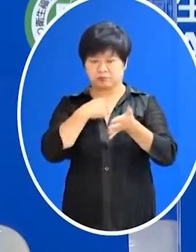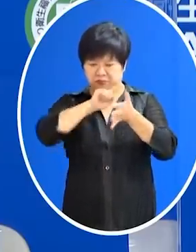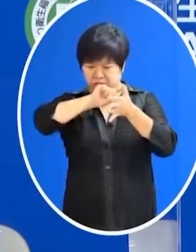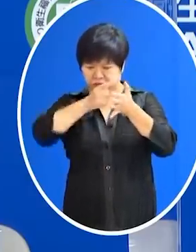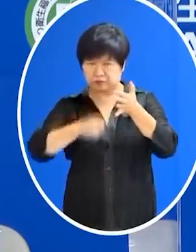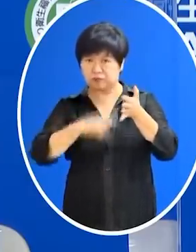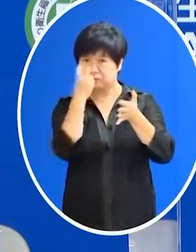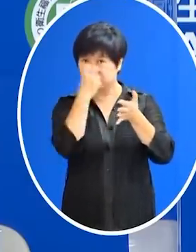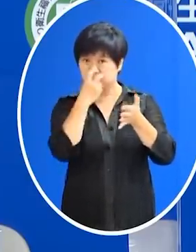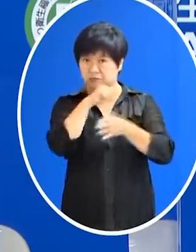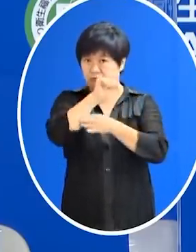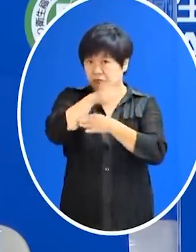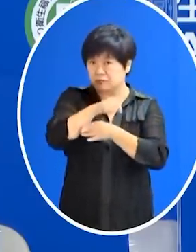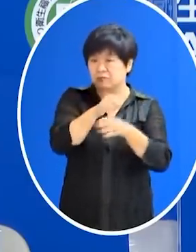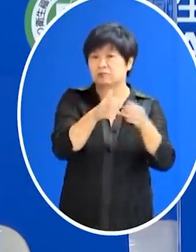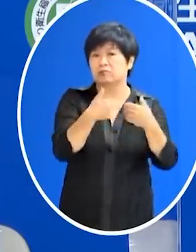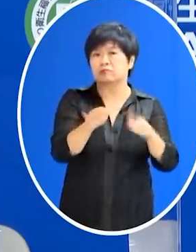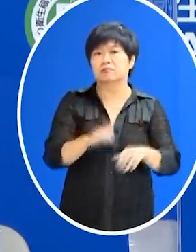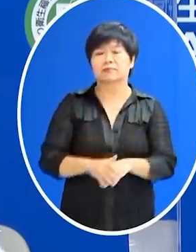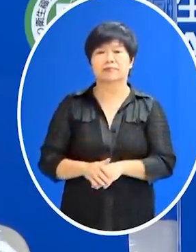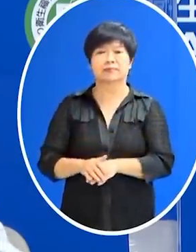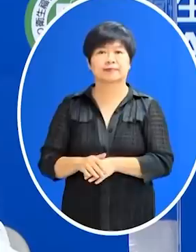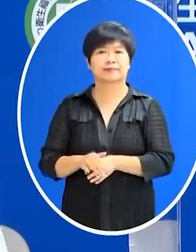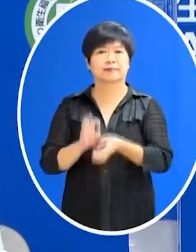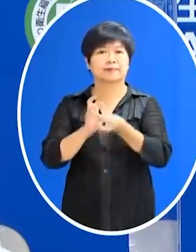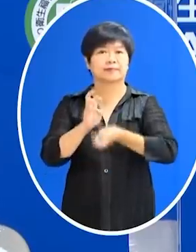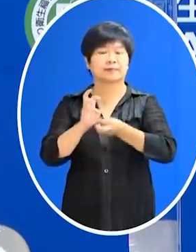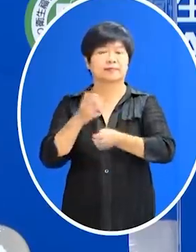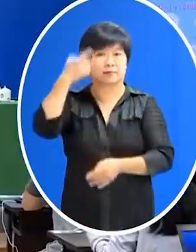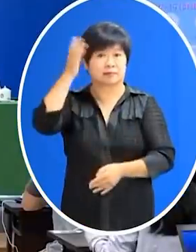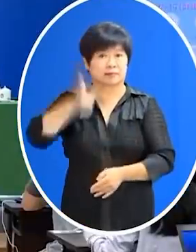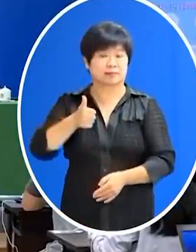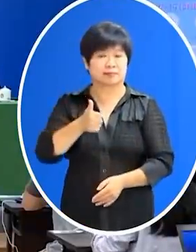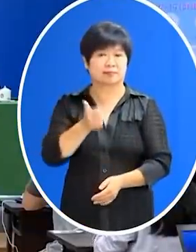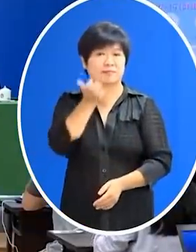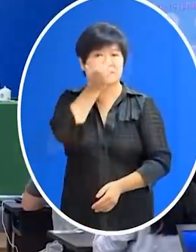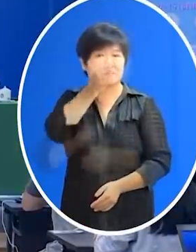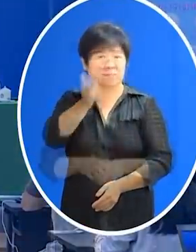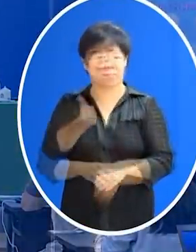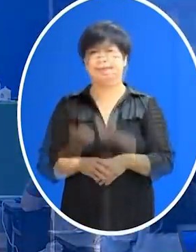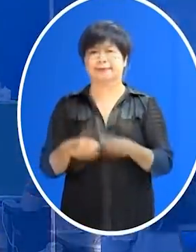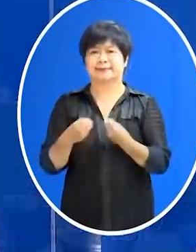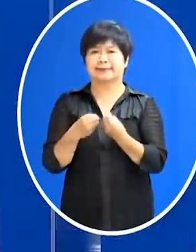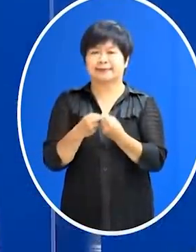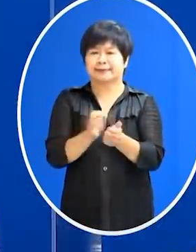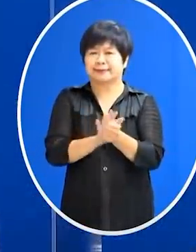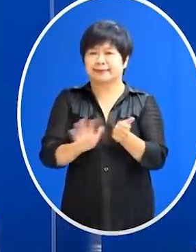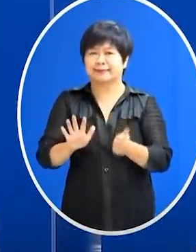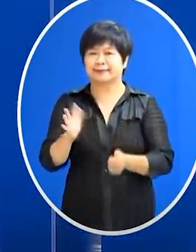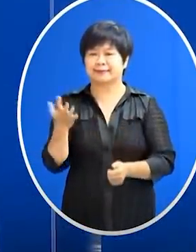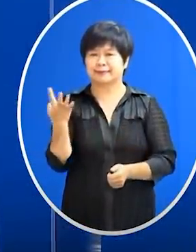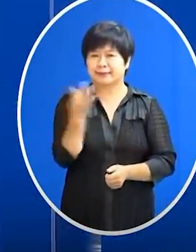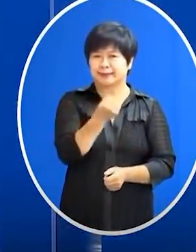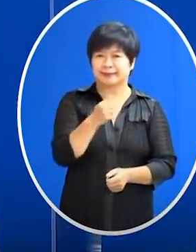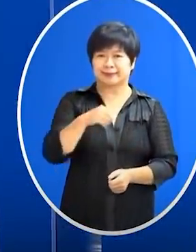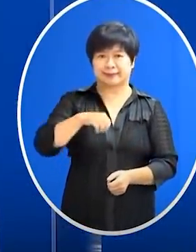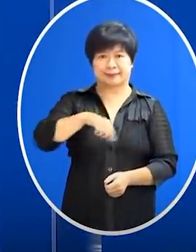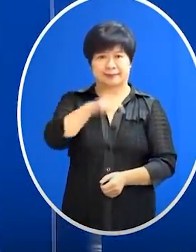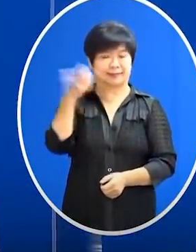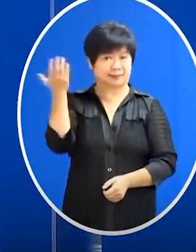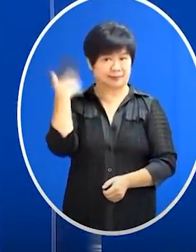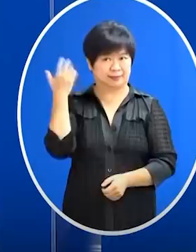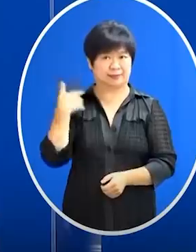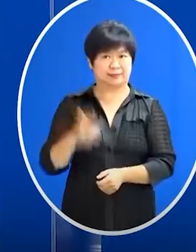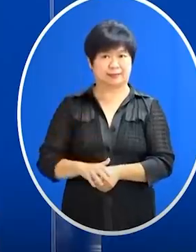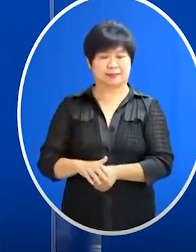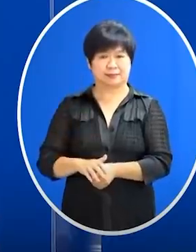审查。好，那相信我们就请我们医师的师长来做说明。 造成部分，那么过去在